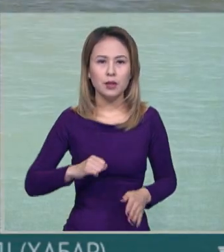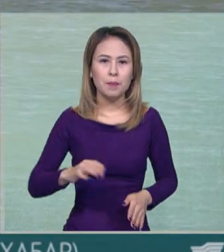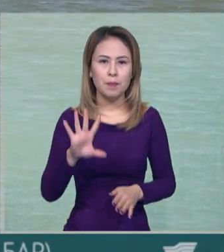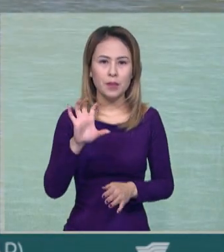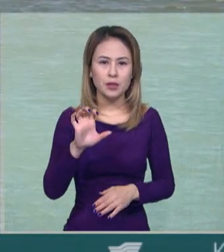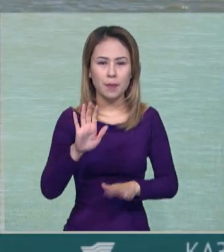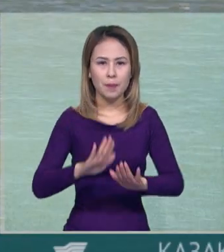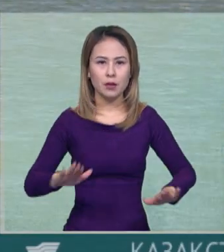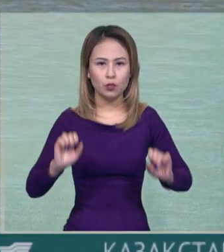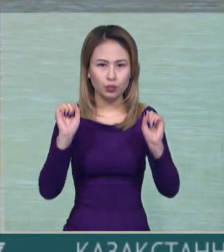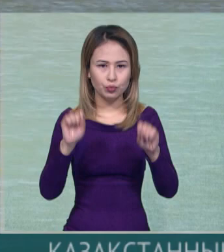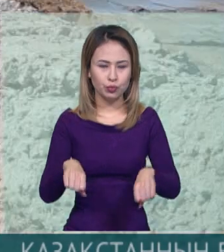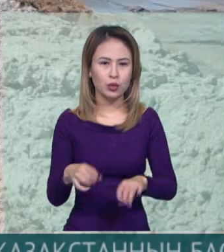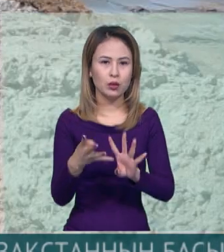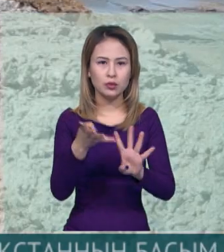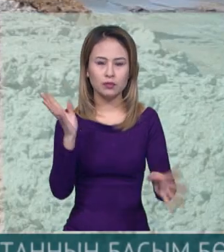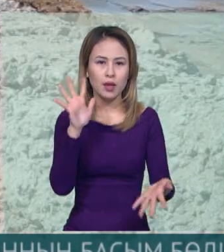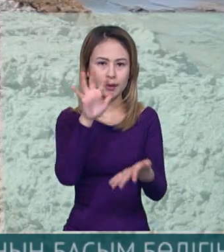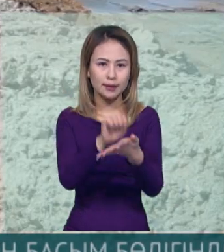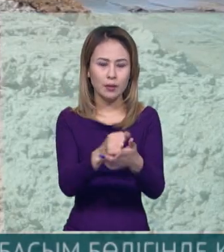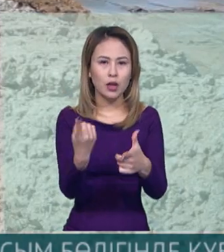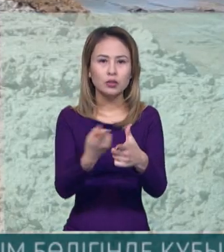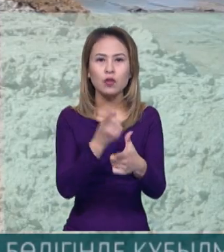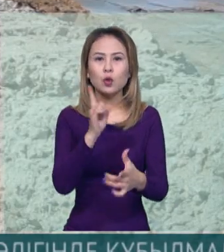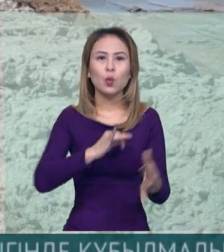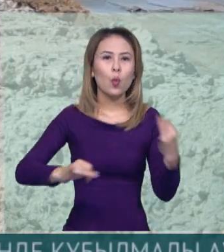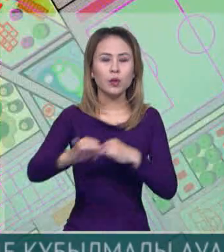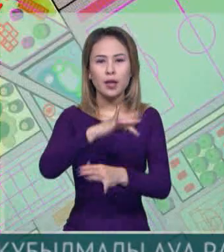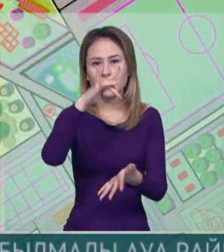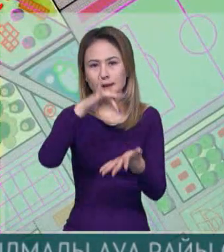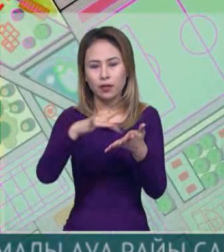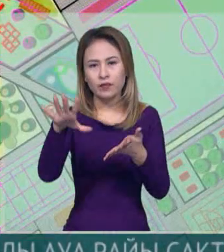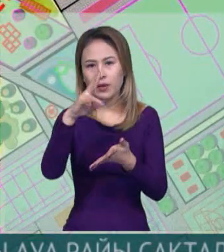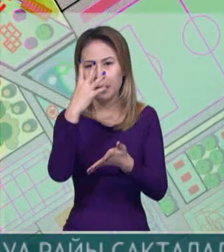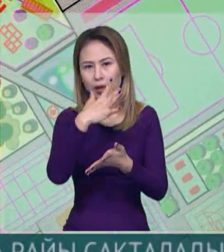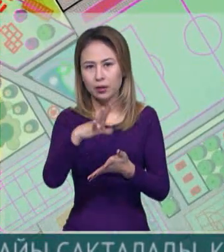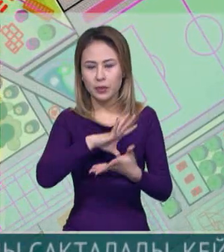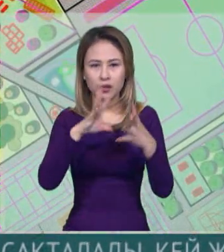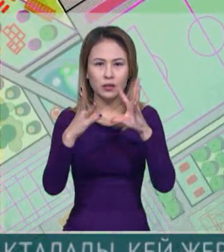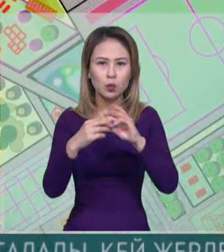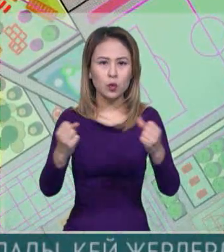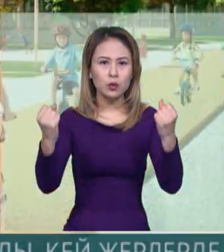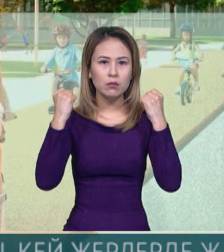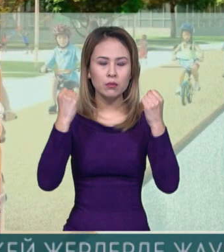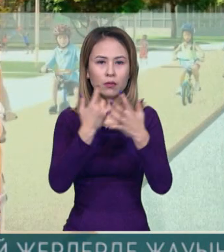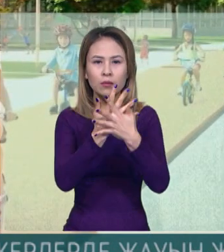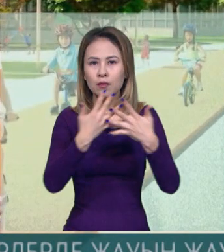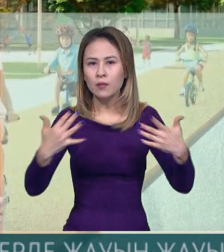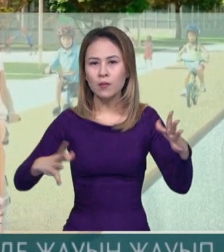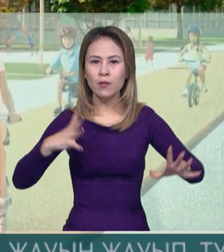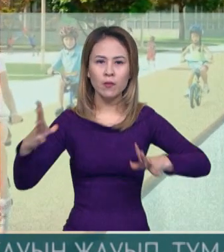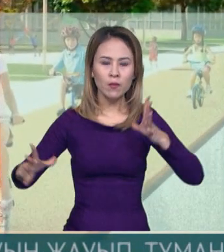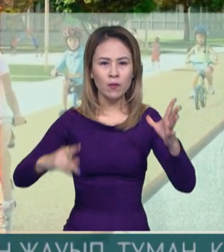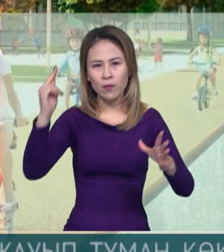500 балаға дейін демала алады. Жас ұрпақтың жан-жақты дамуы үшін орталықта барлық жағдай қарастырылған. Атап айтқанда, спорт түрлеріне арналған